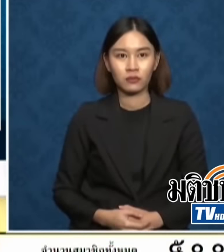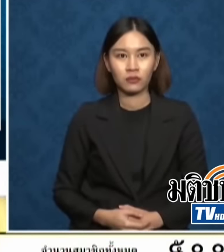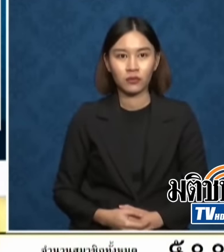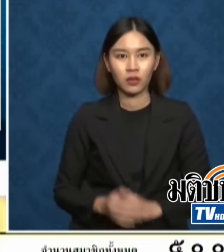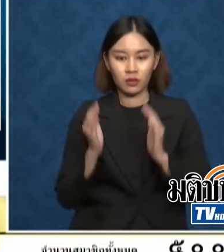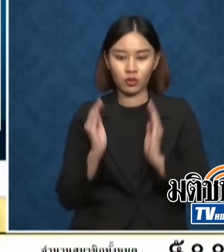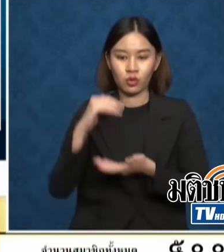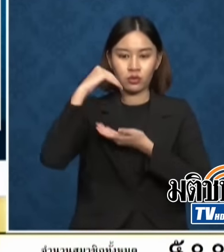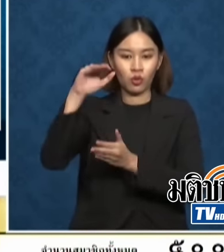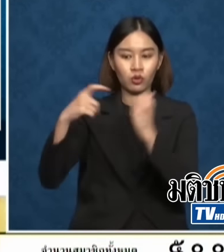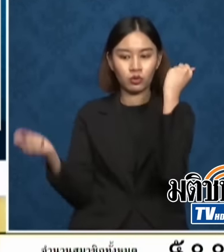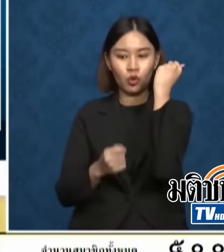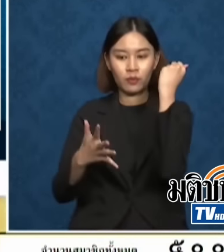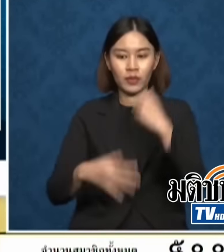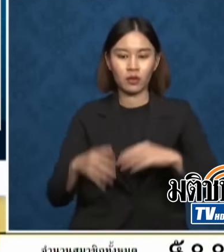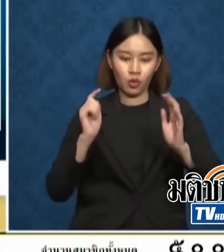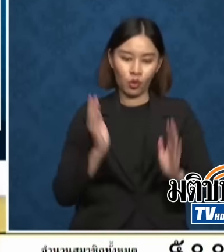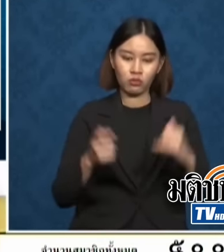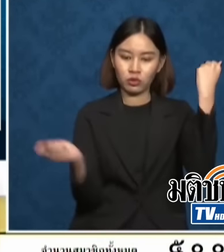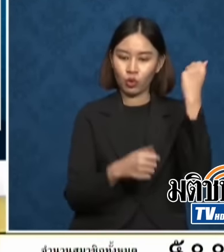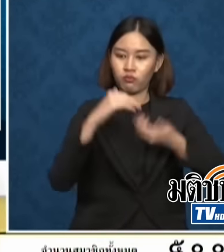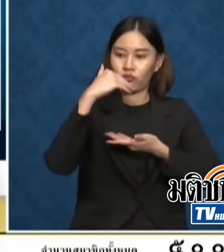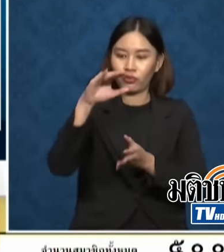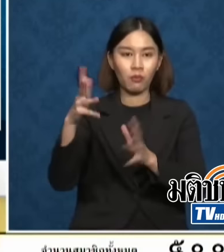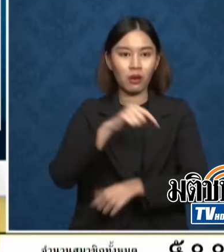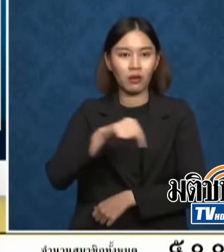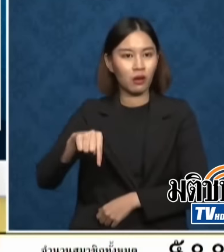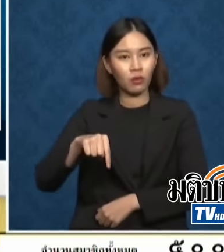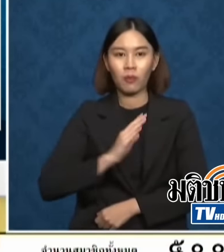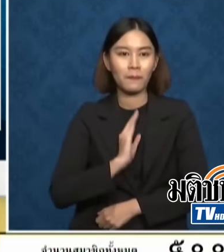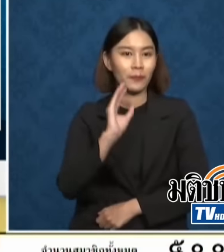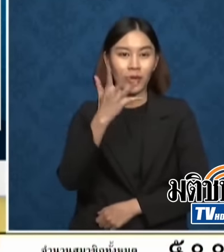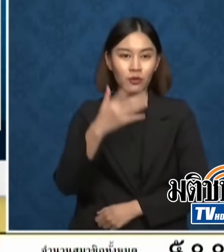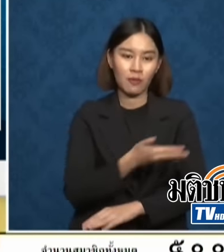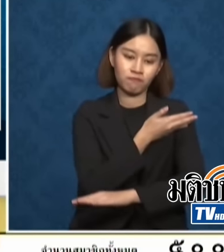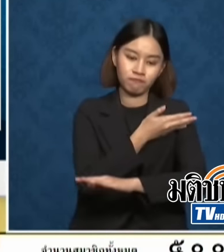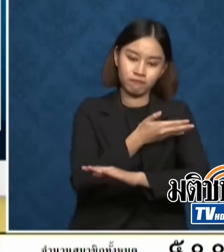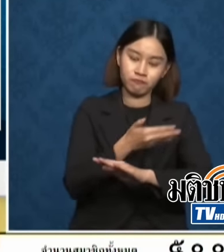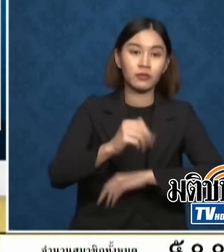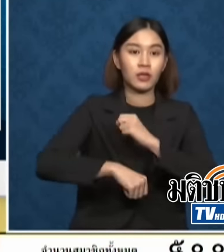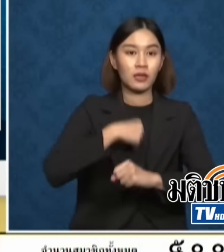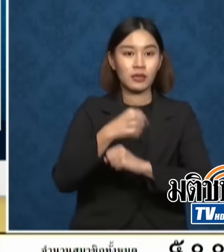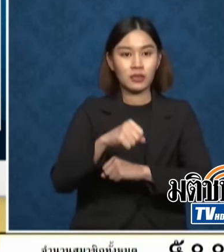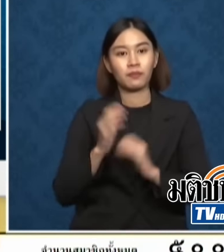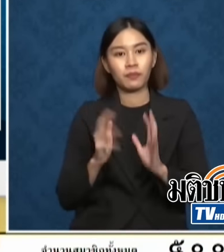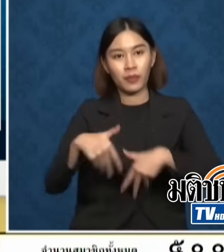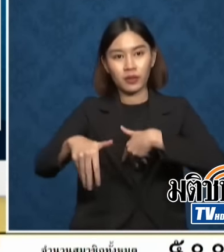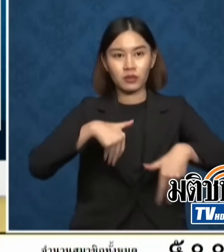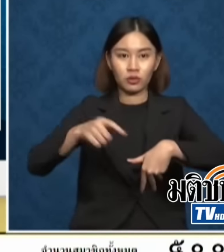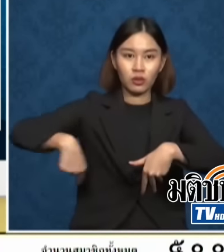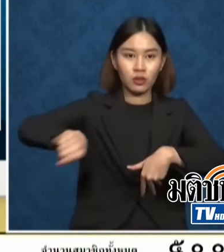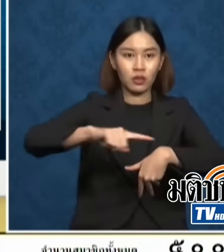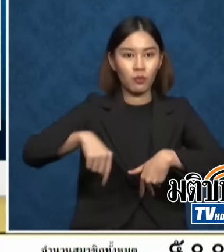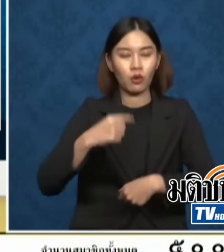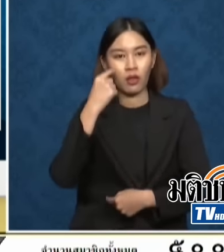คนส่งออกไม่ได้รับโทษคนรับโทษไม่ได้ส่งออกอันนี้คือความอยุติธรรมตลอด10ปีที่ผ่านมาที่พ่อแม่พี่น้องประชาชน